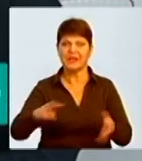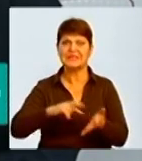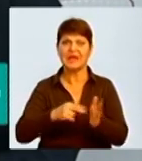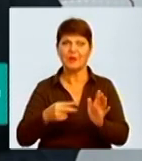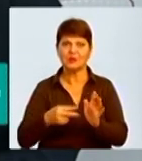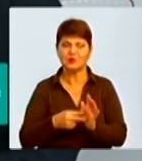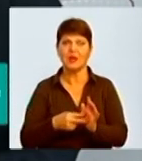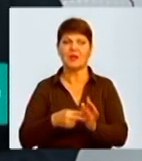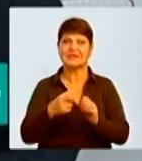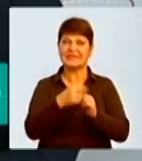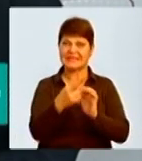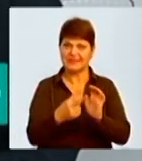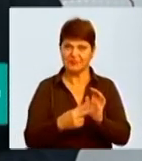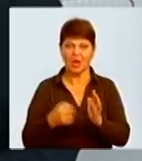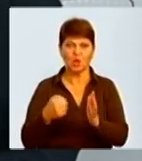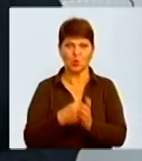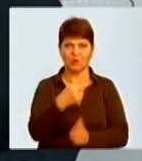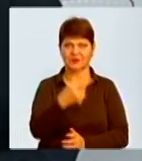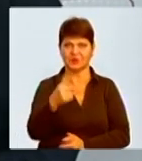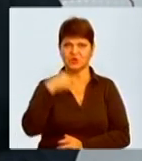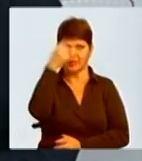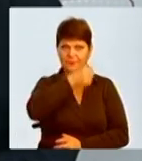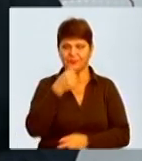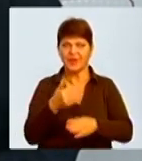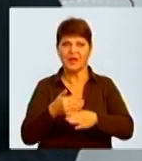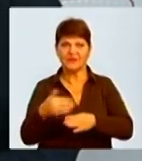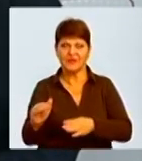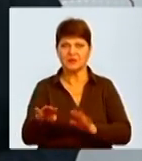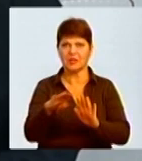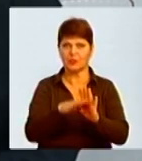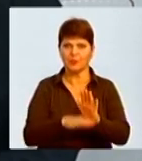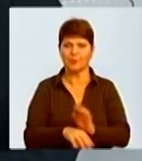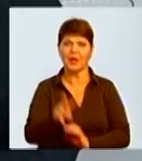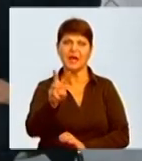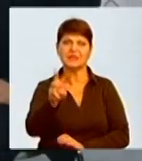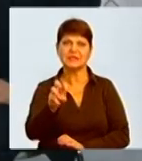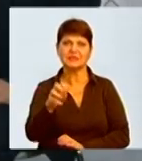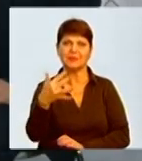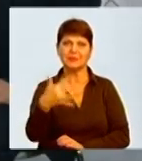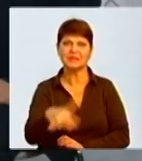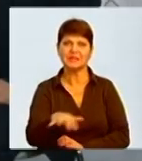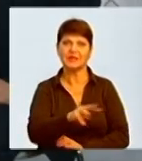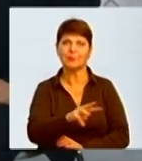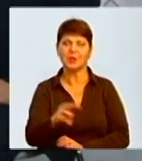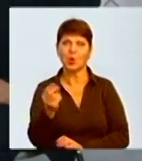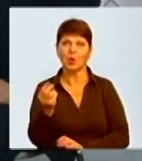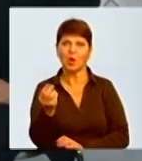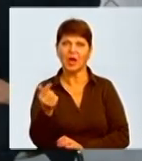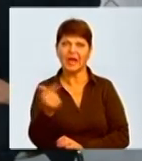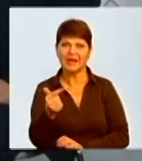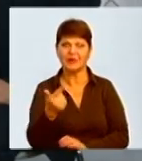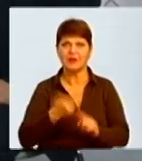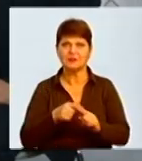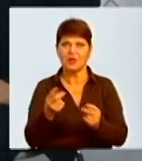по 2021 рік. Виділилось на дану програму біля 357 мільйонів гривень, і ця сума розподілена на цей